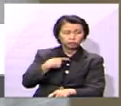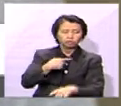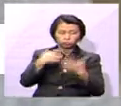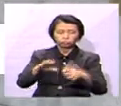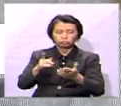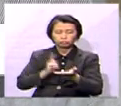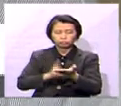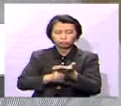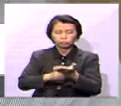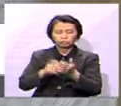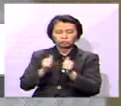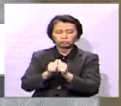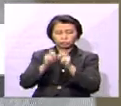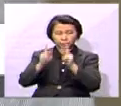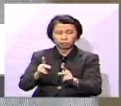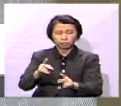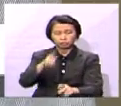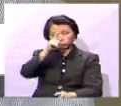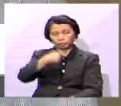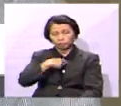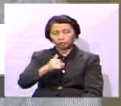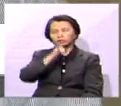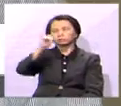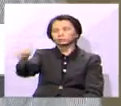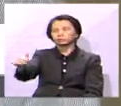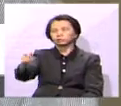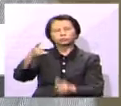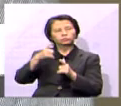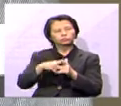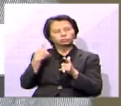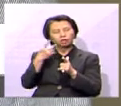dengan pihak Sebenarnya saya sendiri pergi ke sana bulan